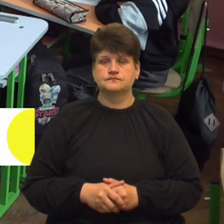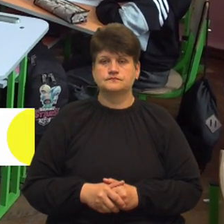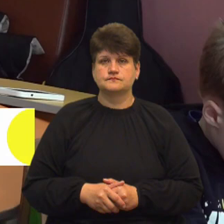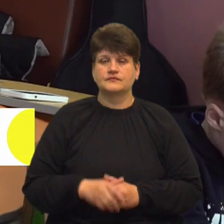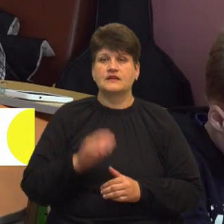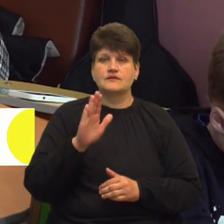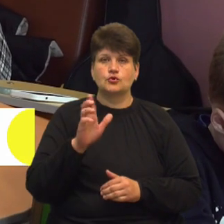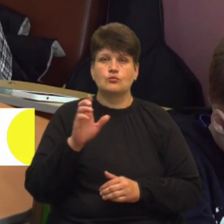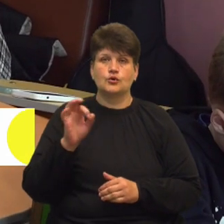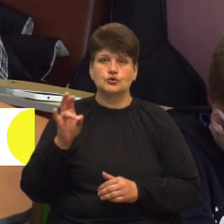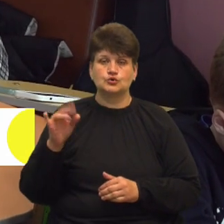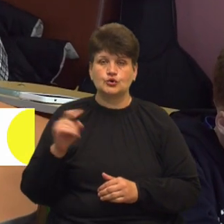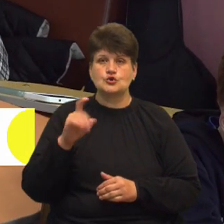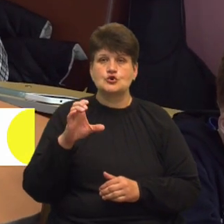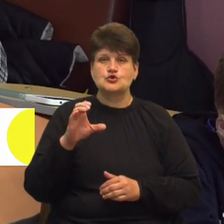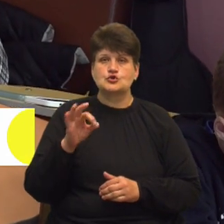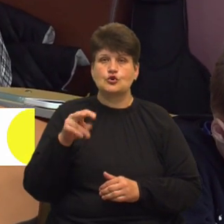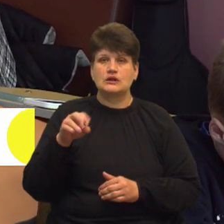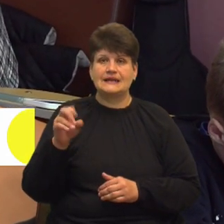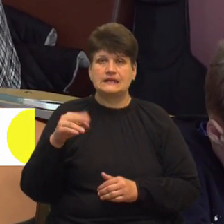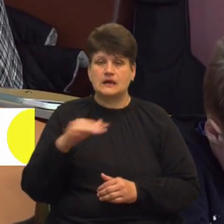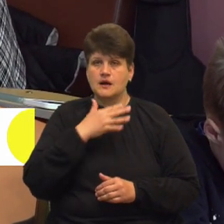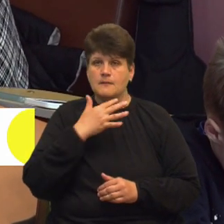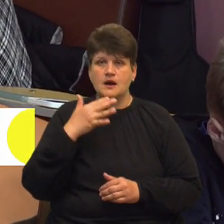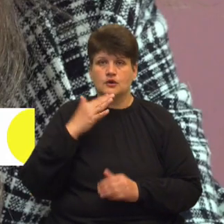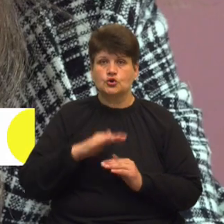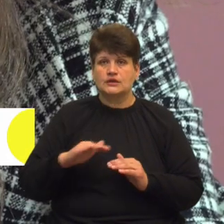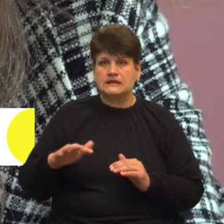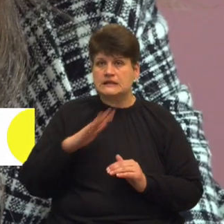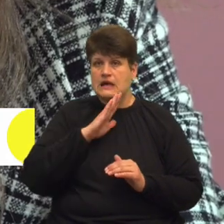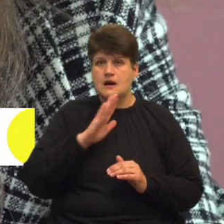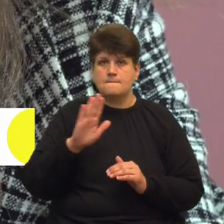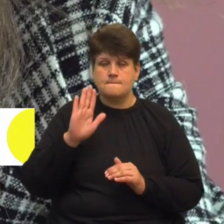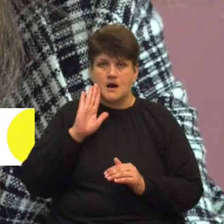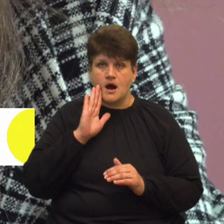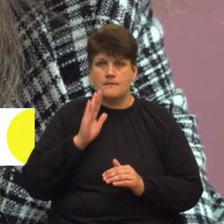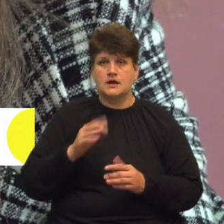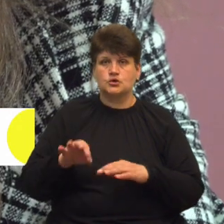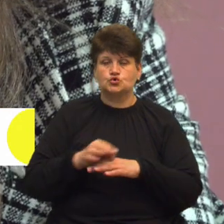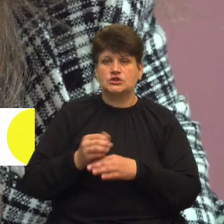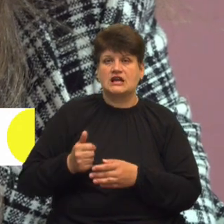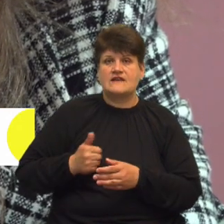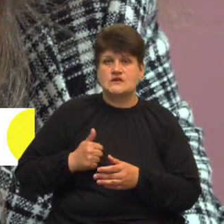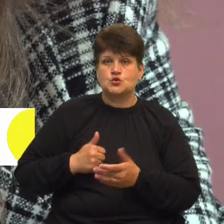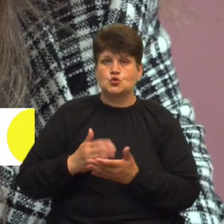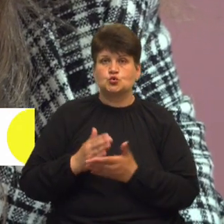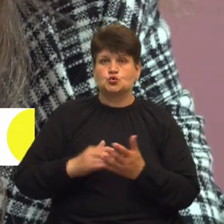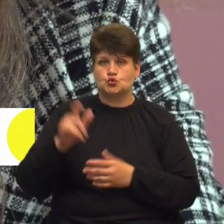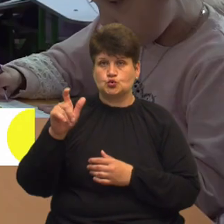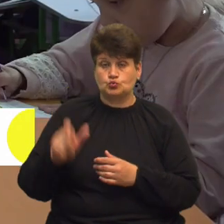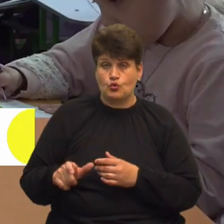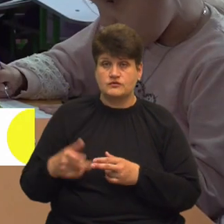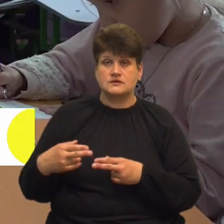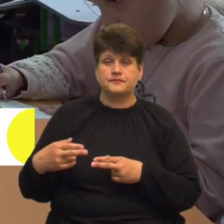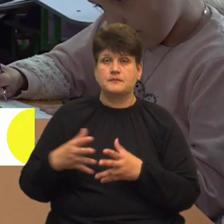Вікторія Бевзюк із Соледара – багатодітна мама та дружина військовослужбовця. До Тернополя вона переїхала на початку війни. Більше року